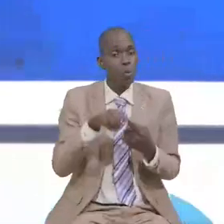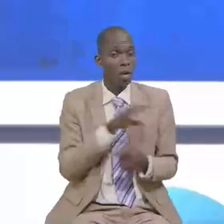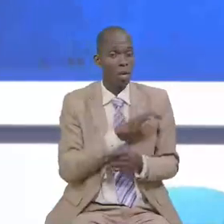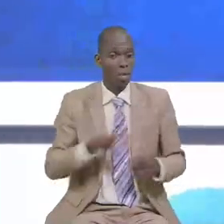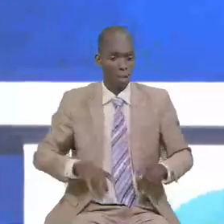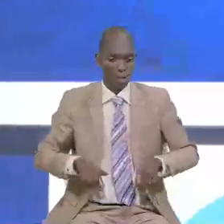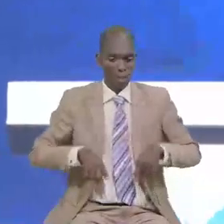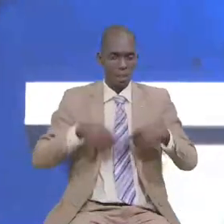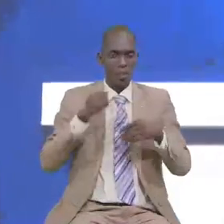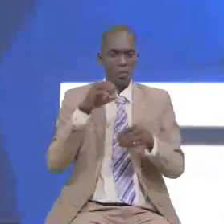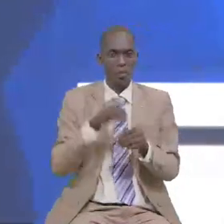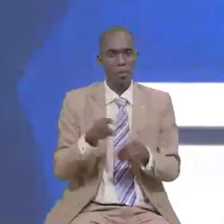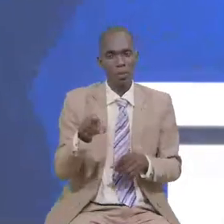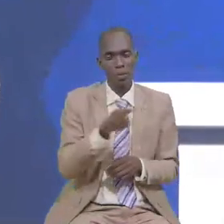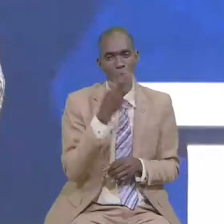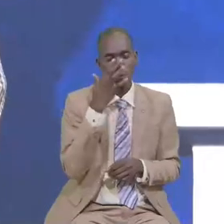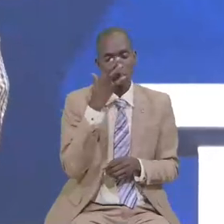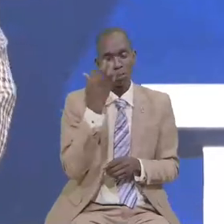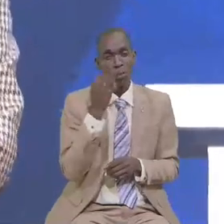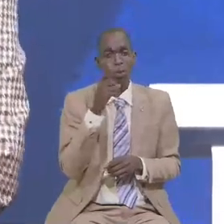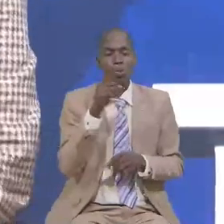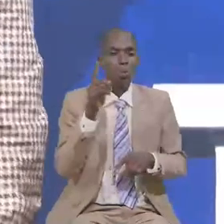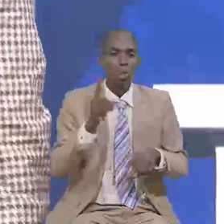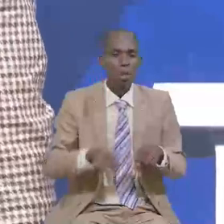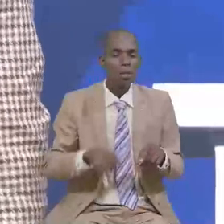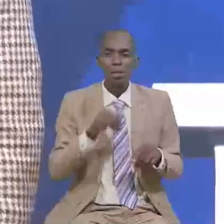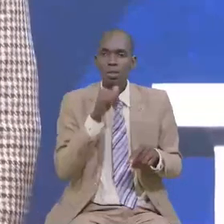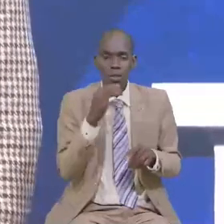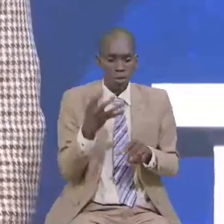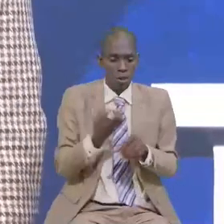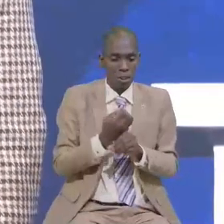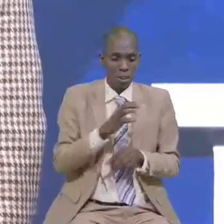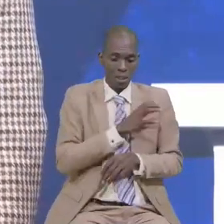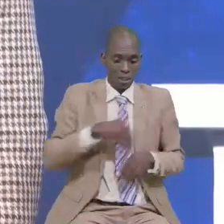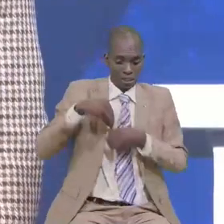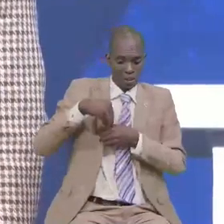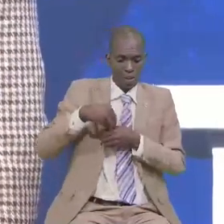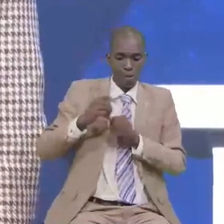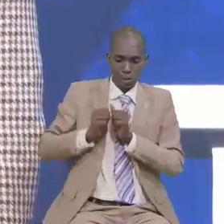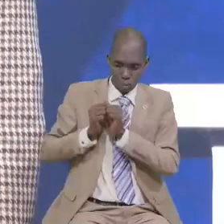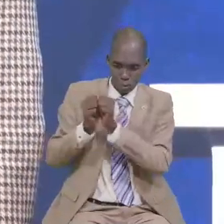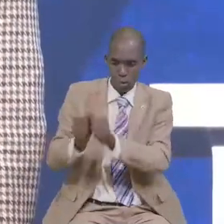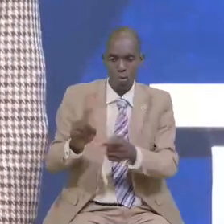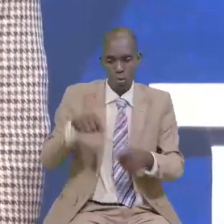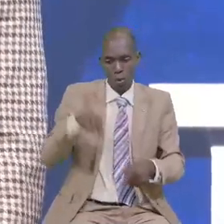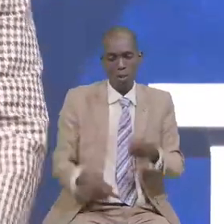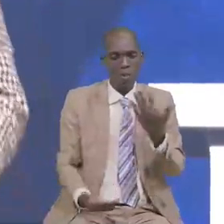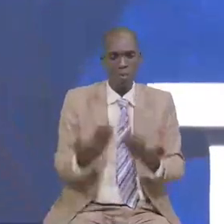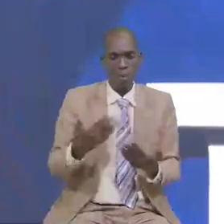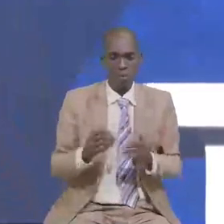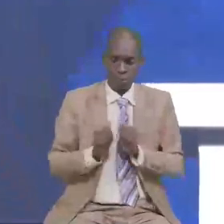toi, tu ne peux pas porter Christ en toi en enfer, à la